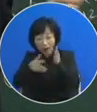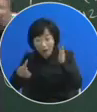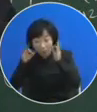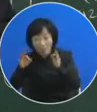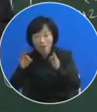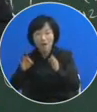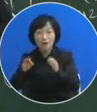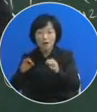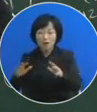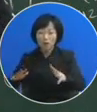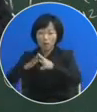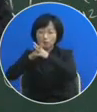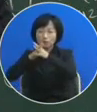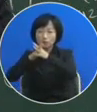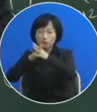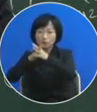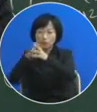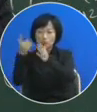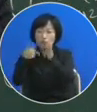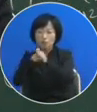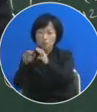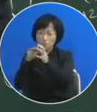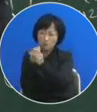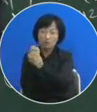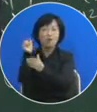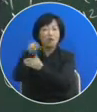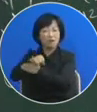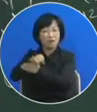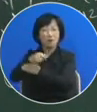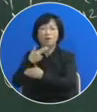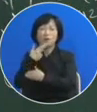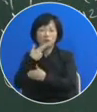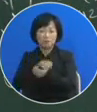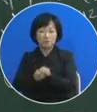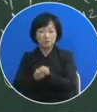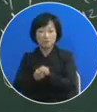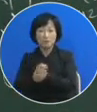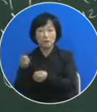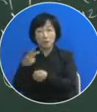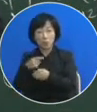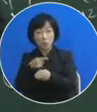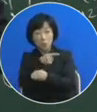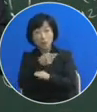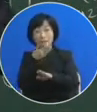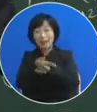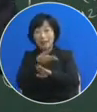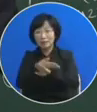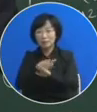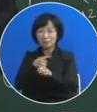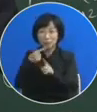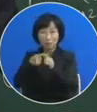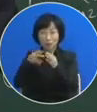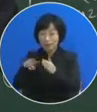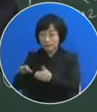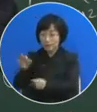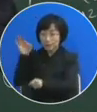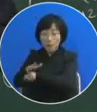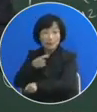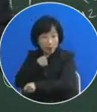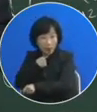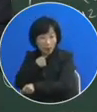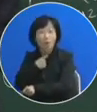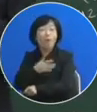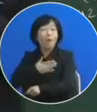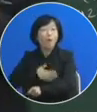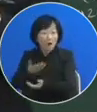not get the final construction permit. 양심에 좀 걸립니다만 저쪽에 입구에 어느 교회에서 살라 하더라. 그래 팔았지. It did catch on my conscience, but another